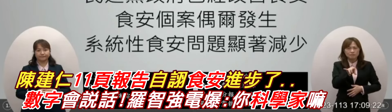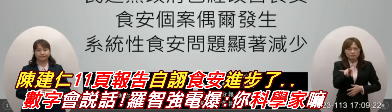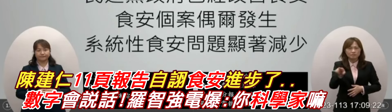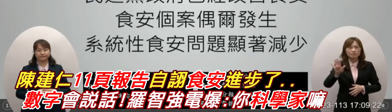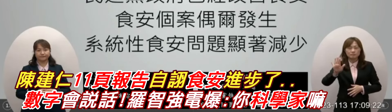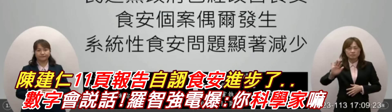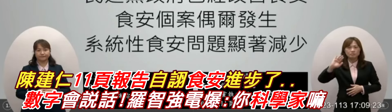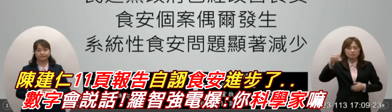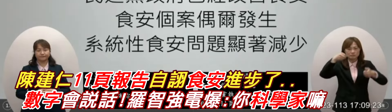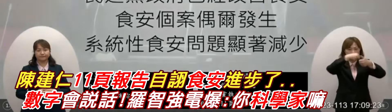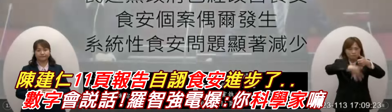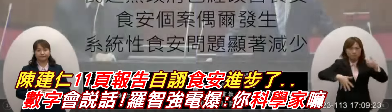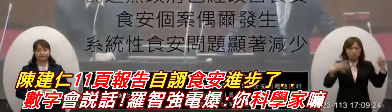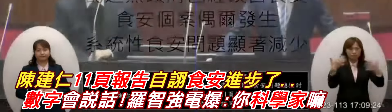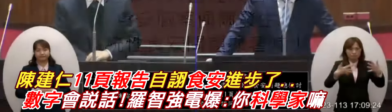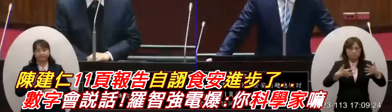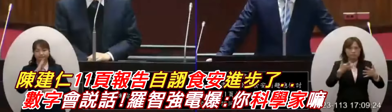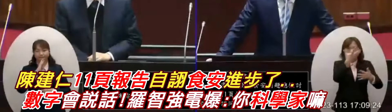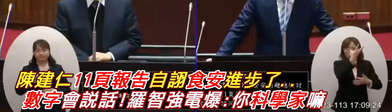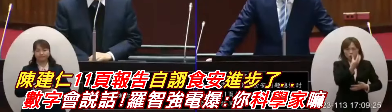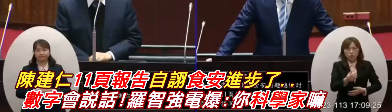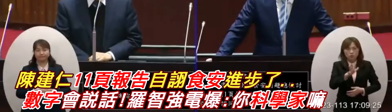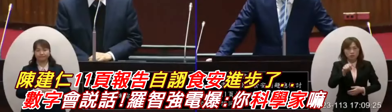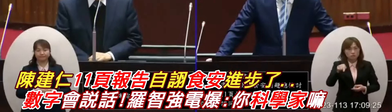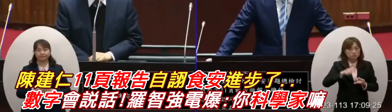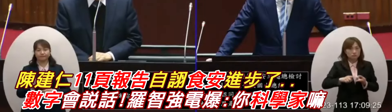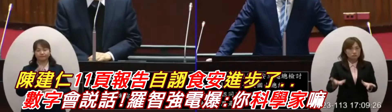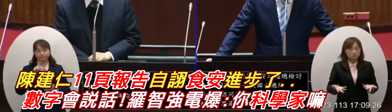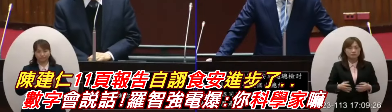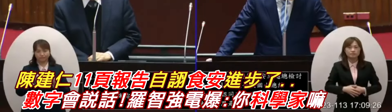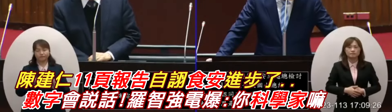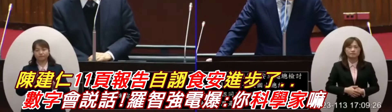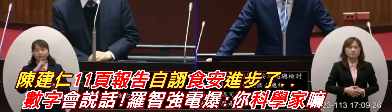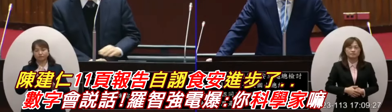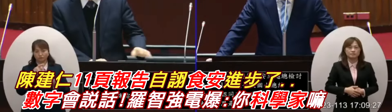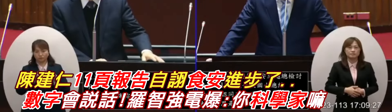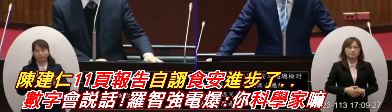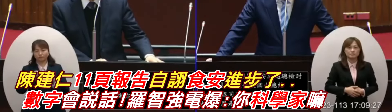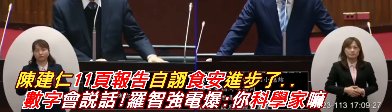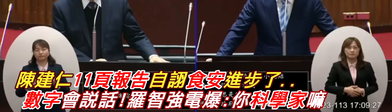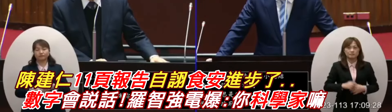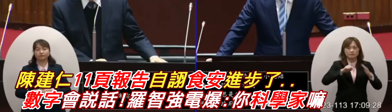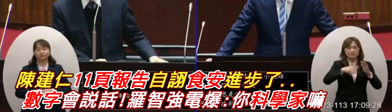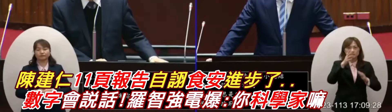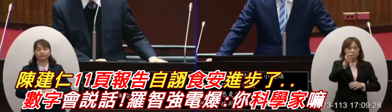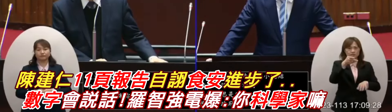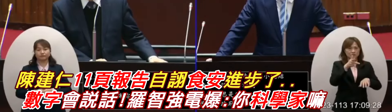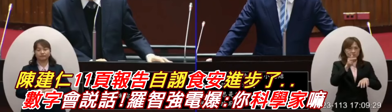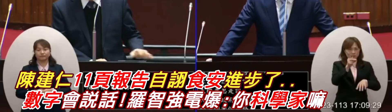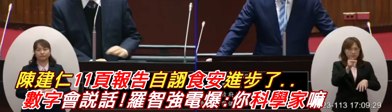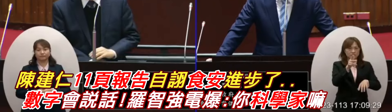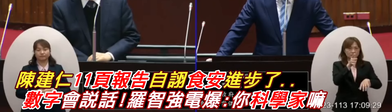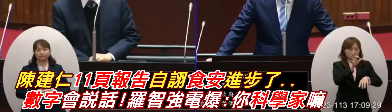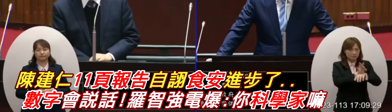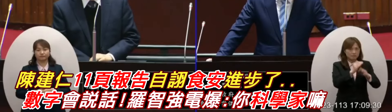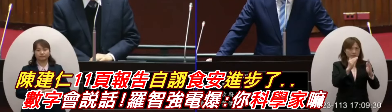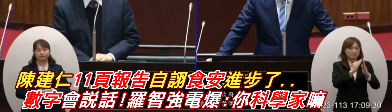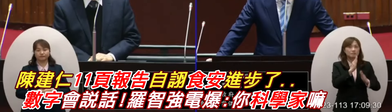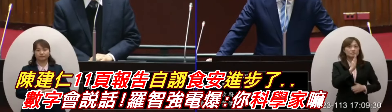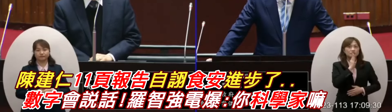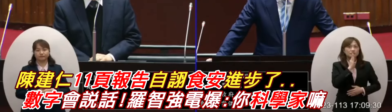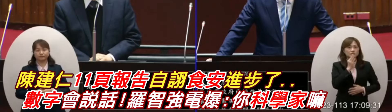显著减少， 是 这样的认知有没有问题？ 没有错，确实是这个主轴。 那院长是科学家嘛，所以科学家讲数